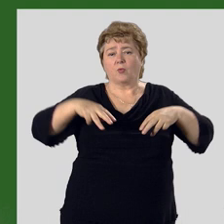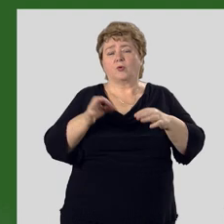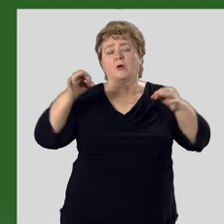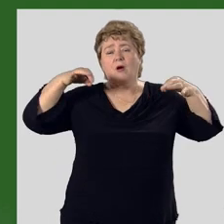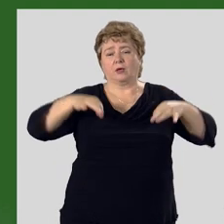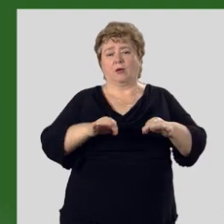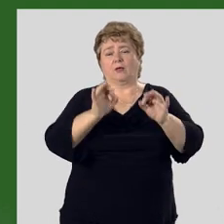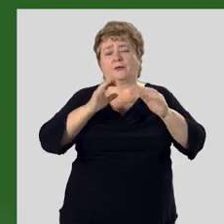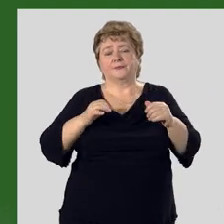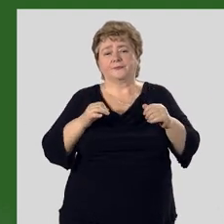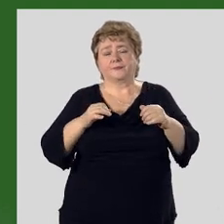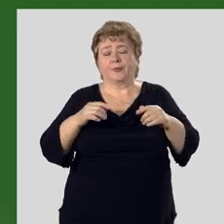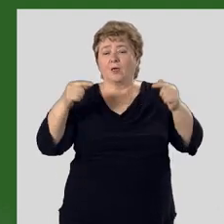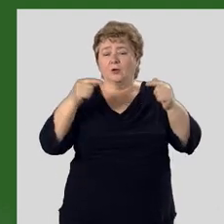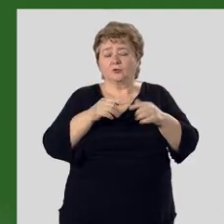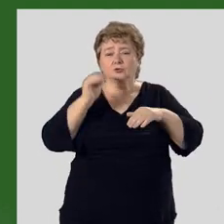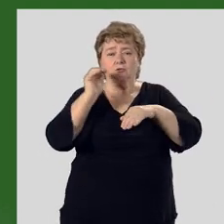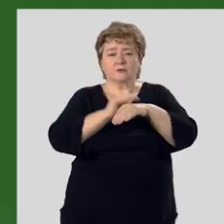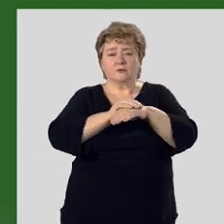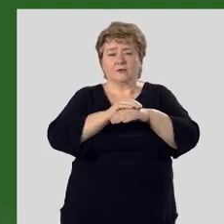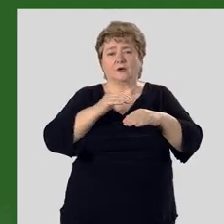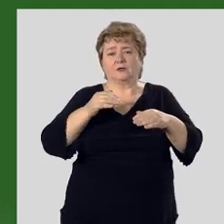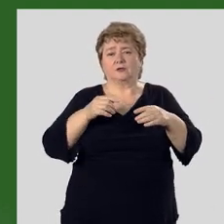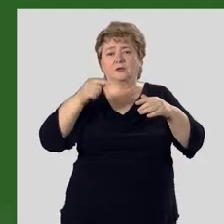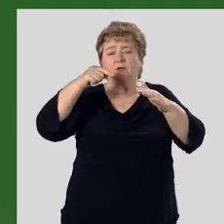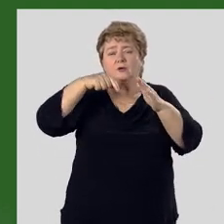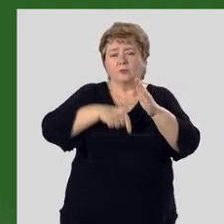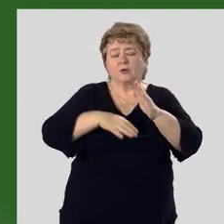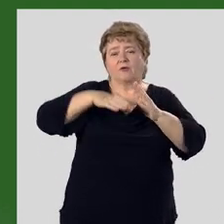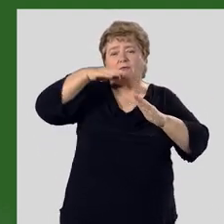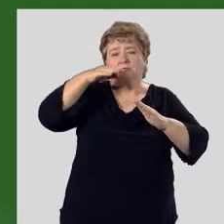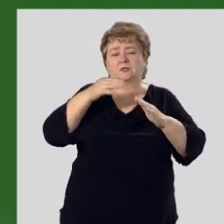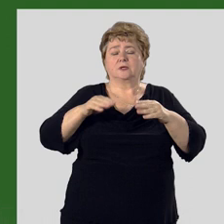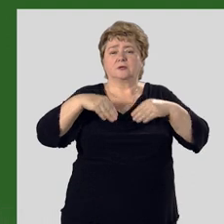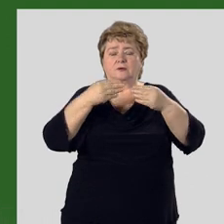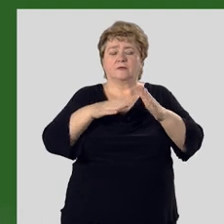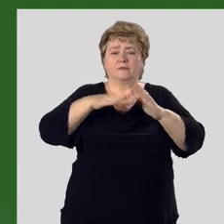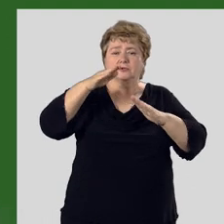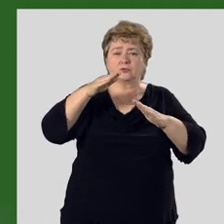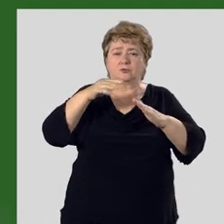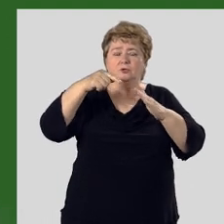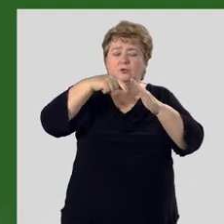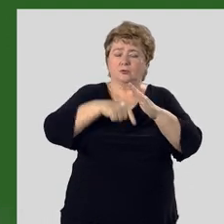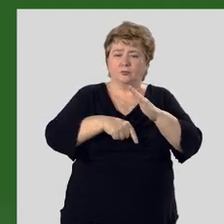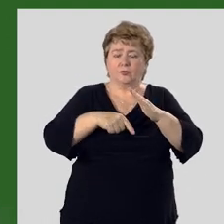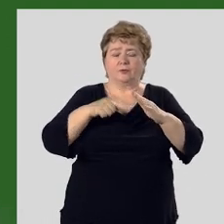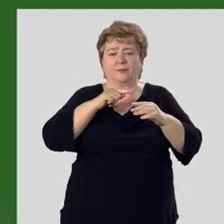или океана. Точные сведения высоты и глубины дают отметки высот и